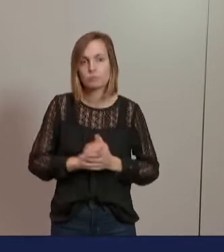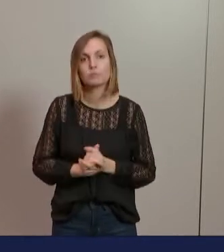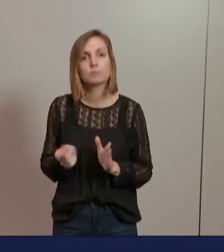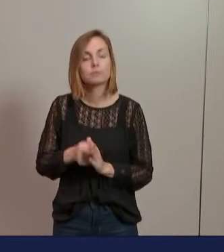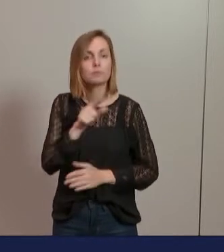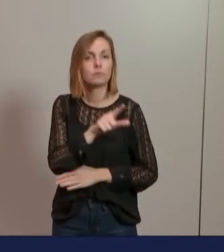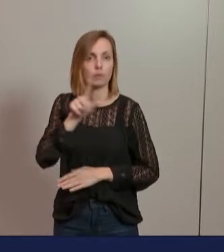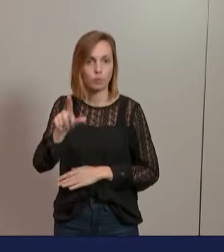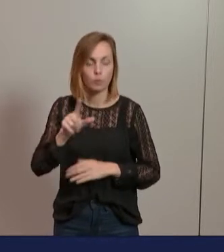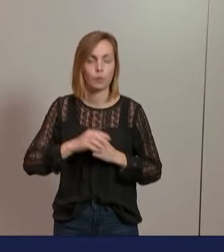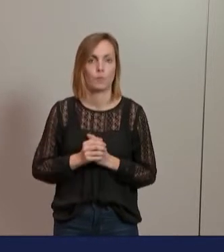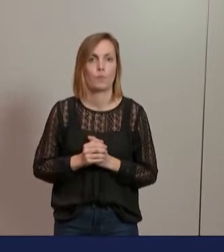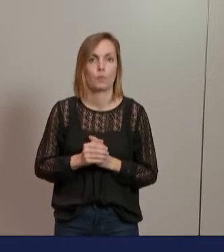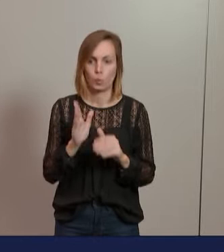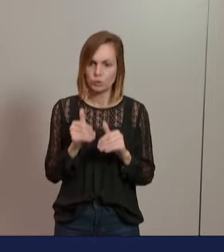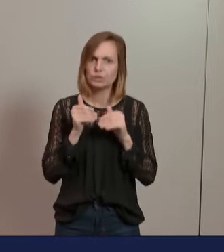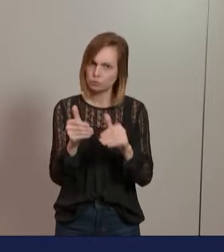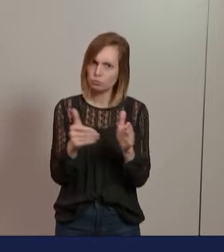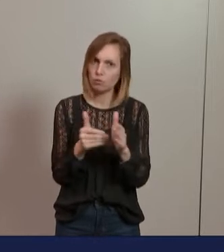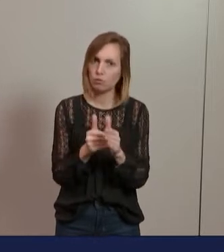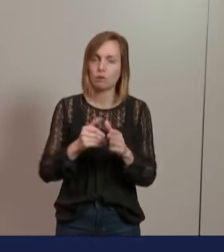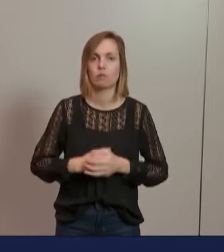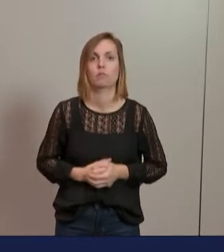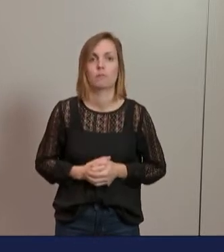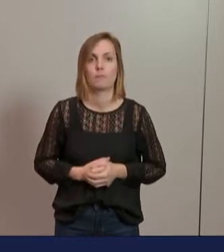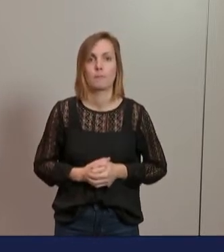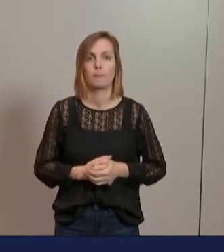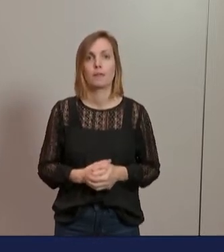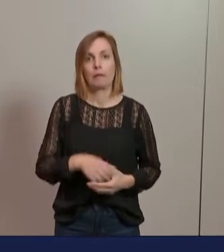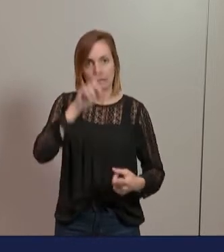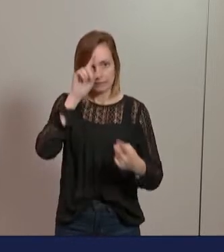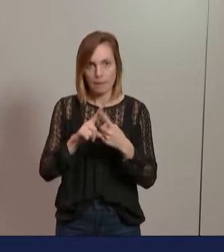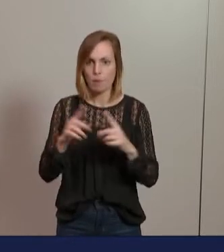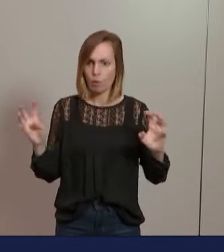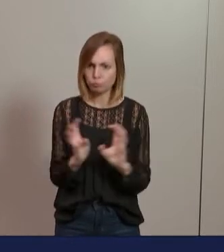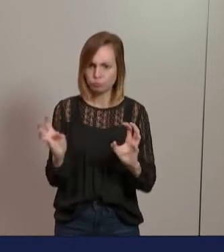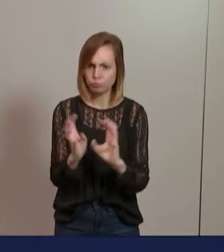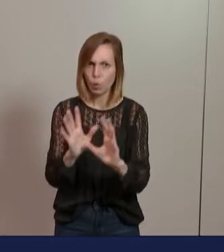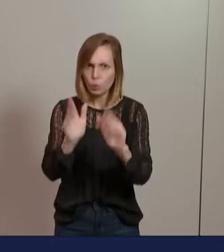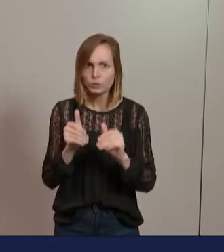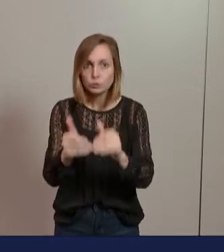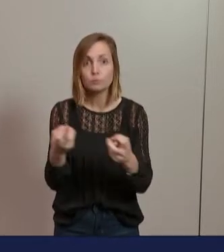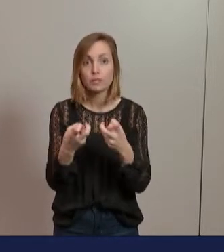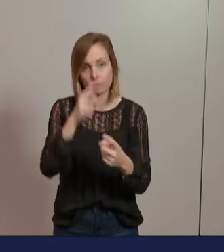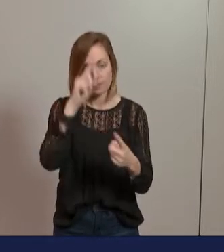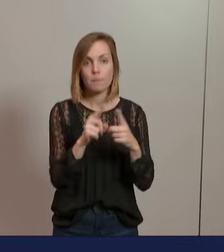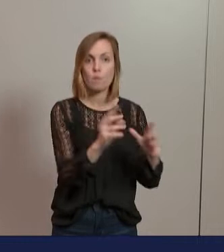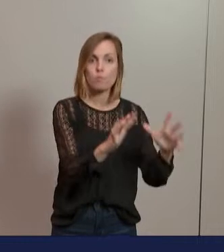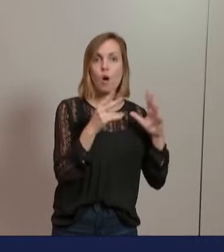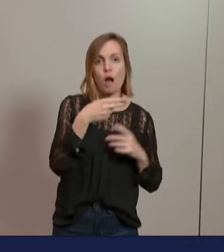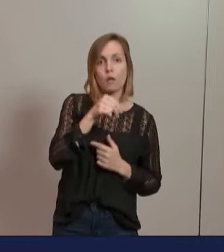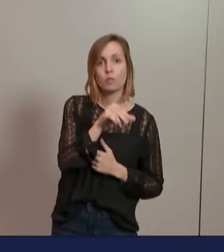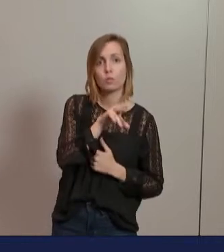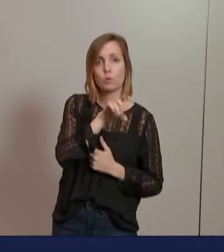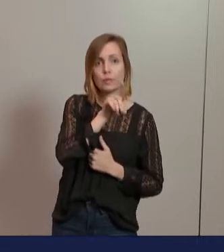2022, nous continuerons dans cette voie. Les concertations thématiques se poursuivront, par exemple sur le bois des Naudières, comme ça vous a été